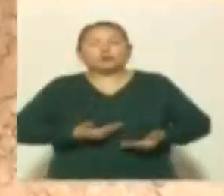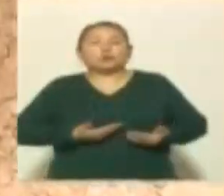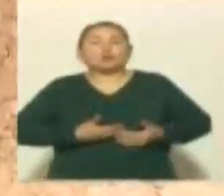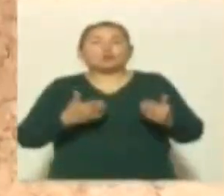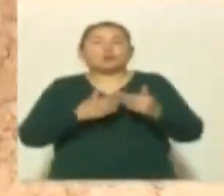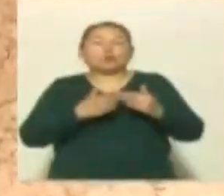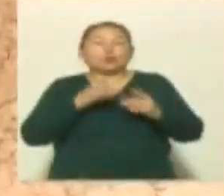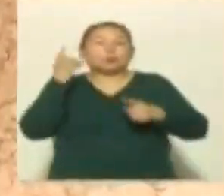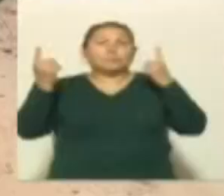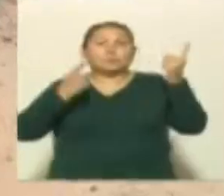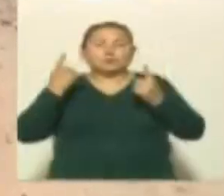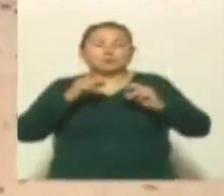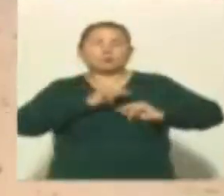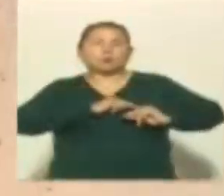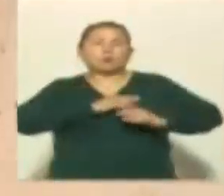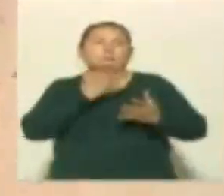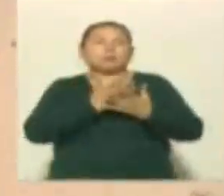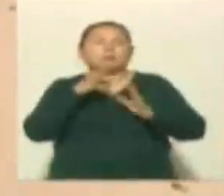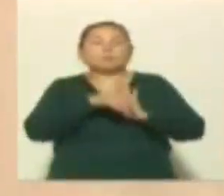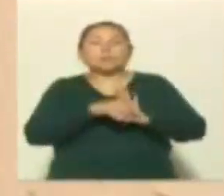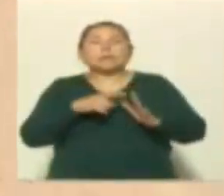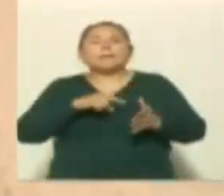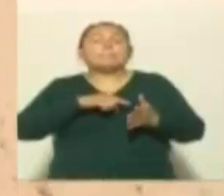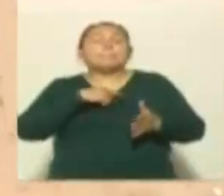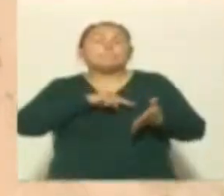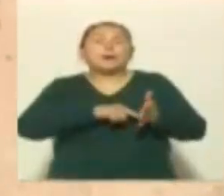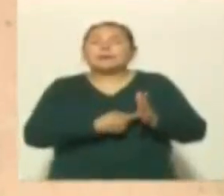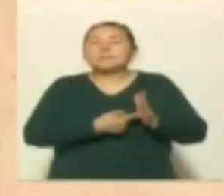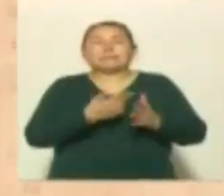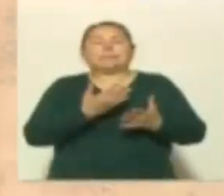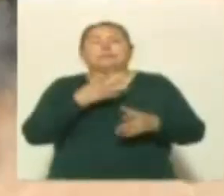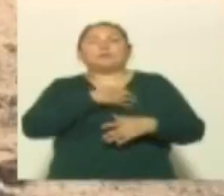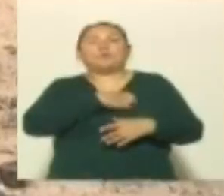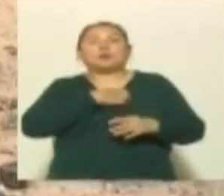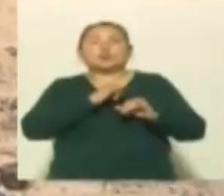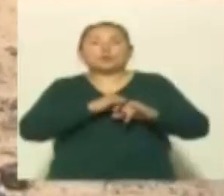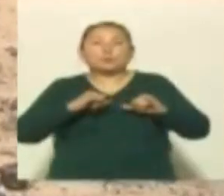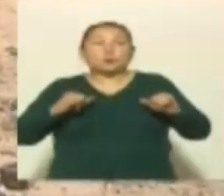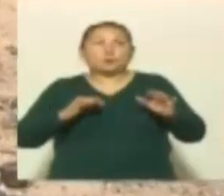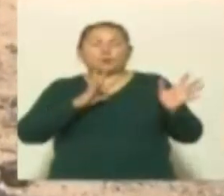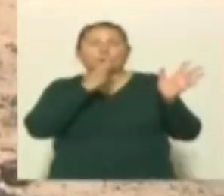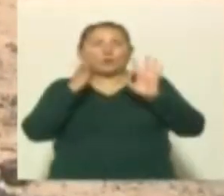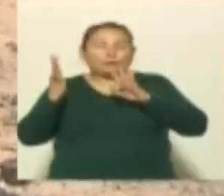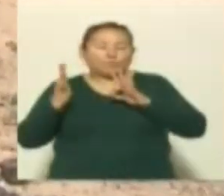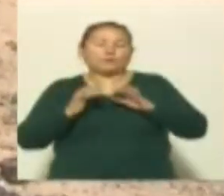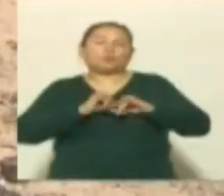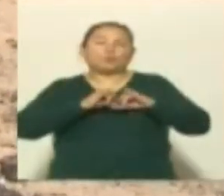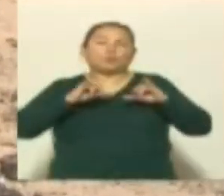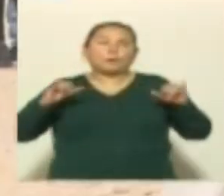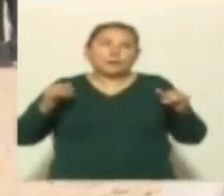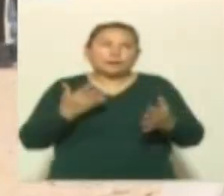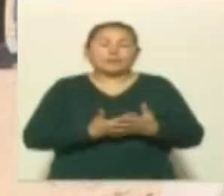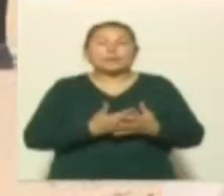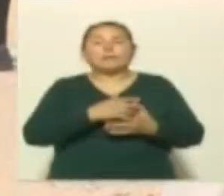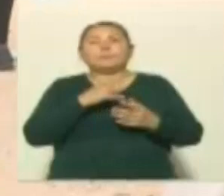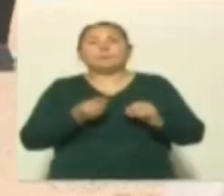коммуналдық шаруашылық мекемелерінің жұмысшылары бар. Мақсат өңірдегі жасыл желектер санын көбейту және оларды сақтау. Науқан арқылы ағаштарды